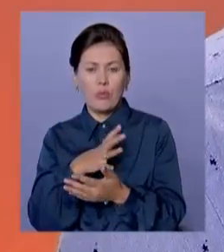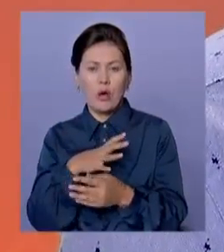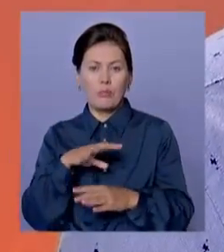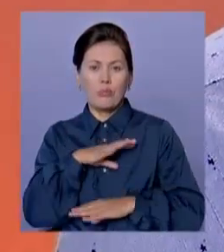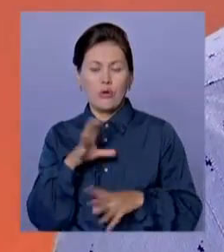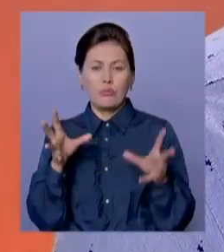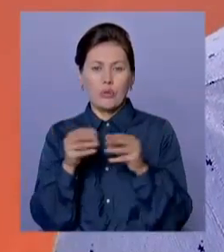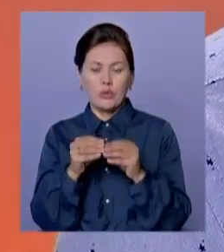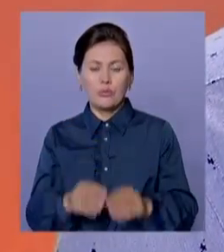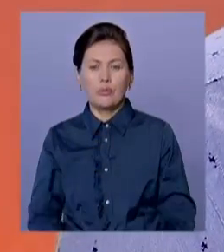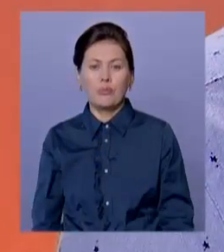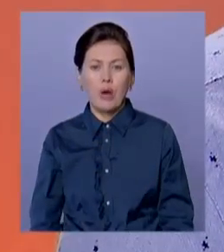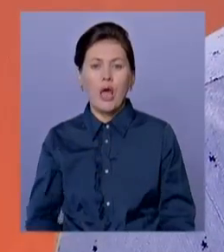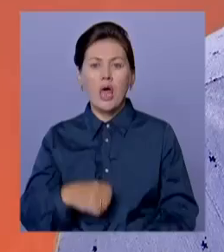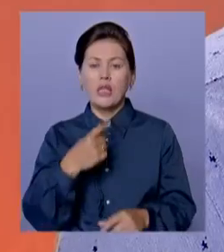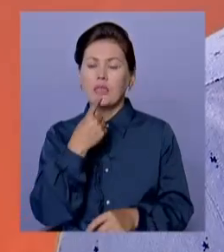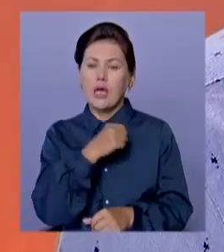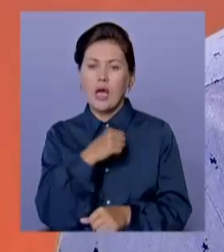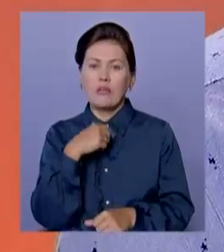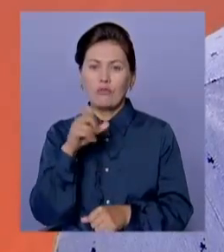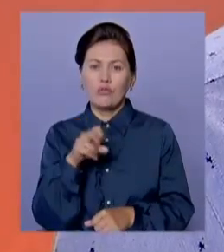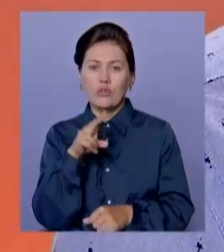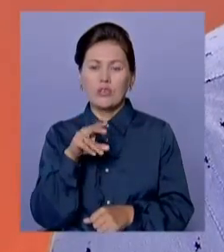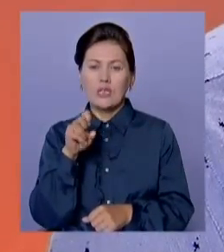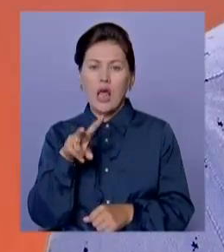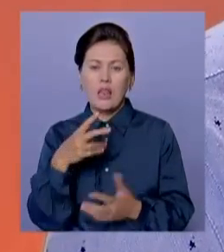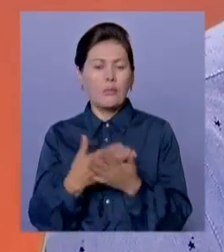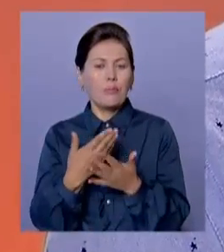бірге 5-е ойнайды. Негізгі қиындық футсалдағы не?